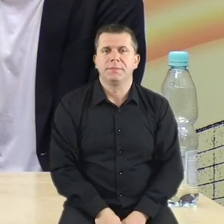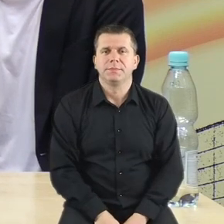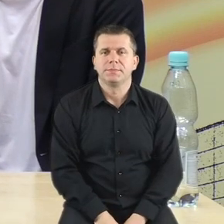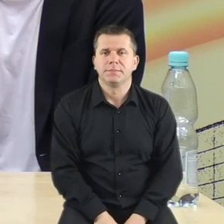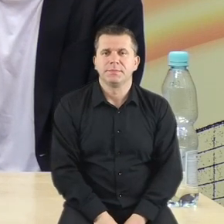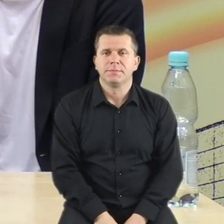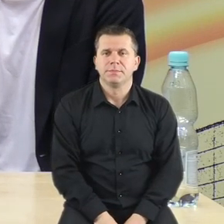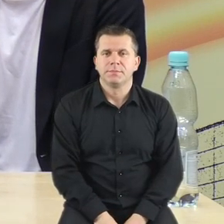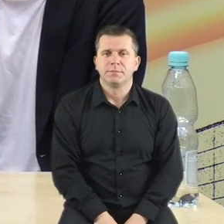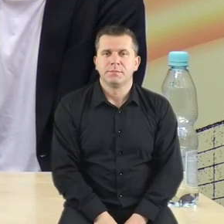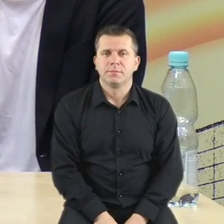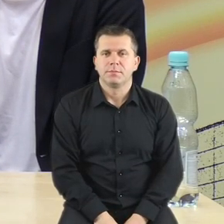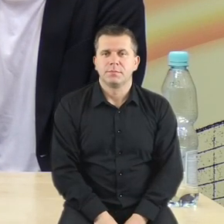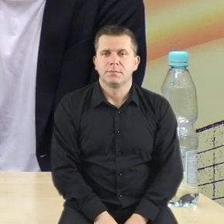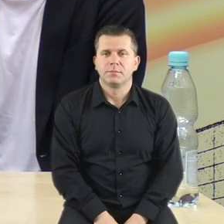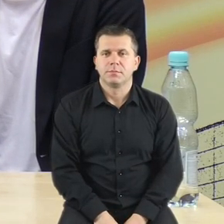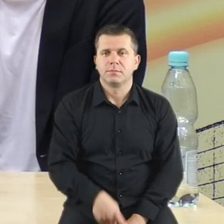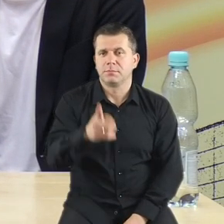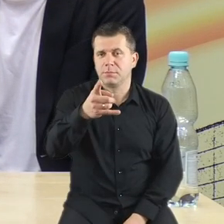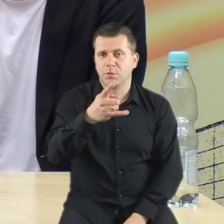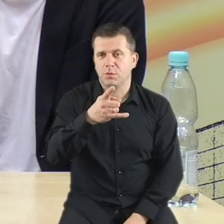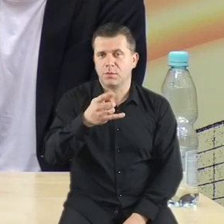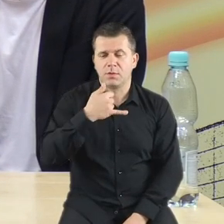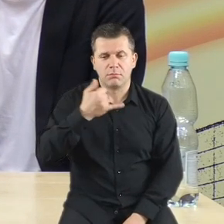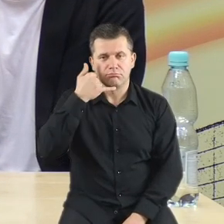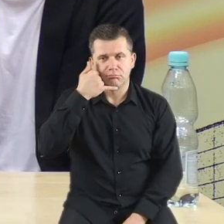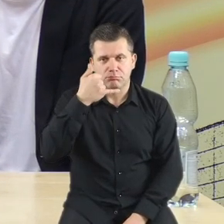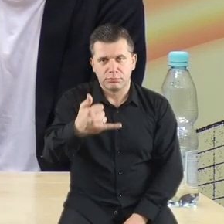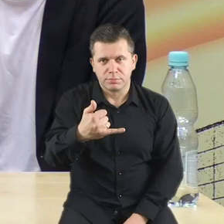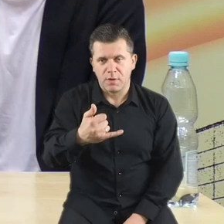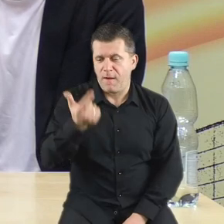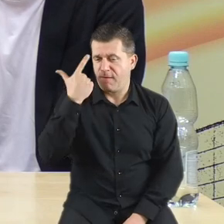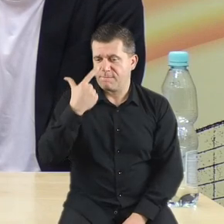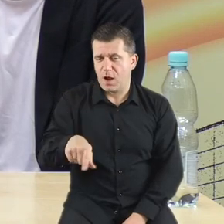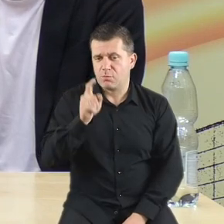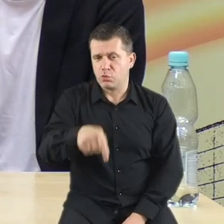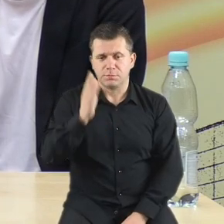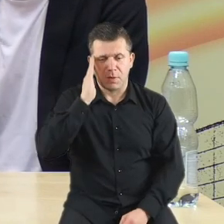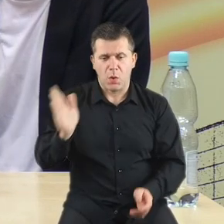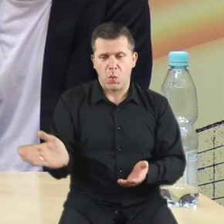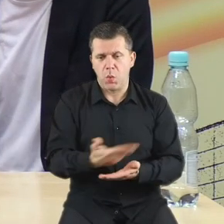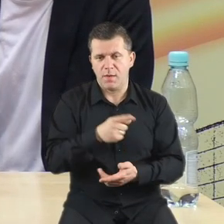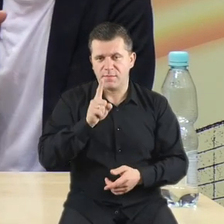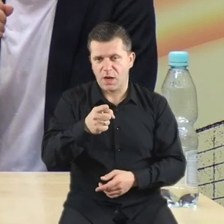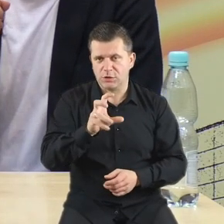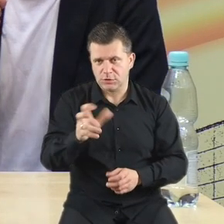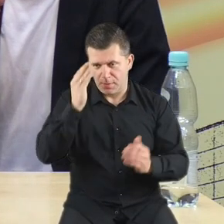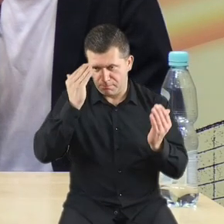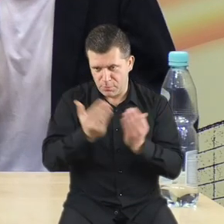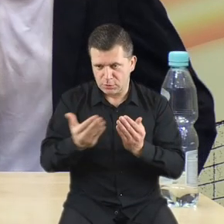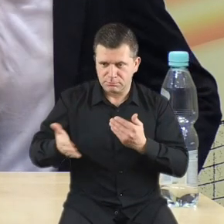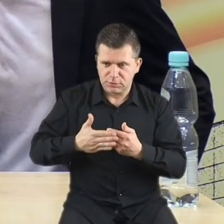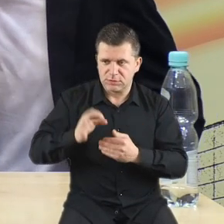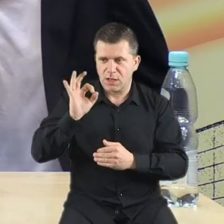Odebrał pan telefon od potwora z informacją, że w ciągu 2 tygodni trzeba opuścić mieszkanie. Poznał pan tego potwora bliżej? Poznał pan jego wersję